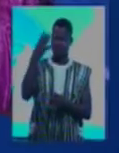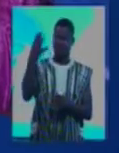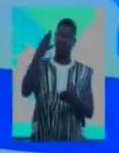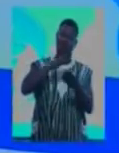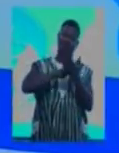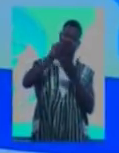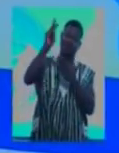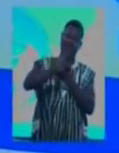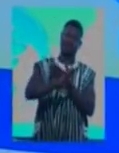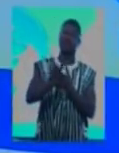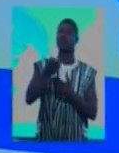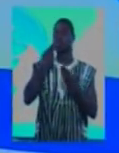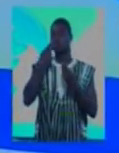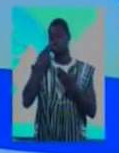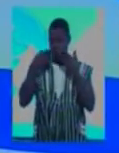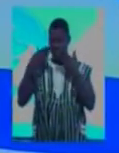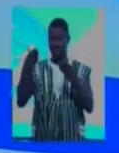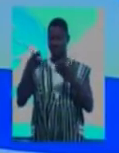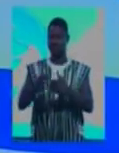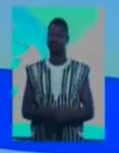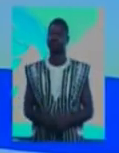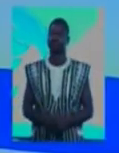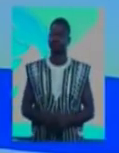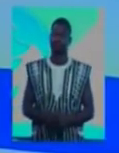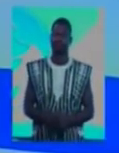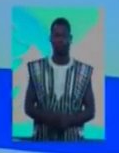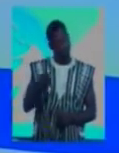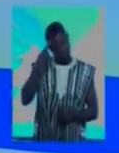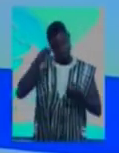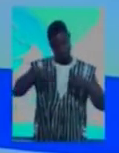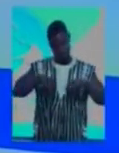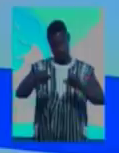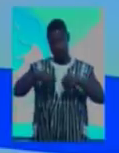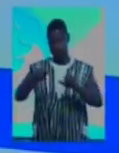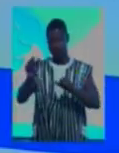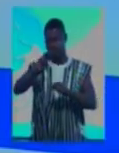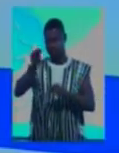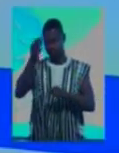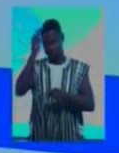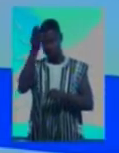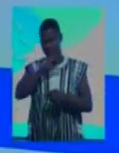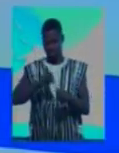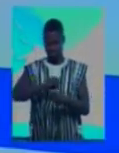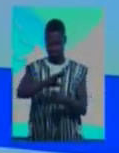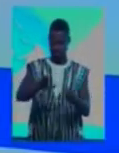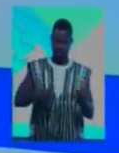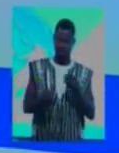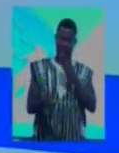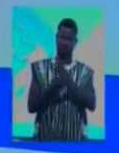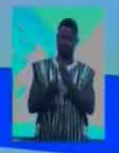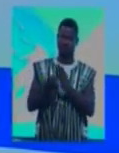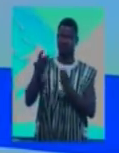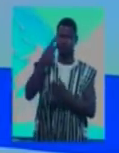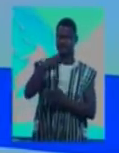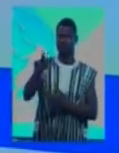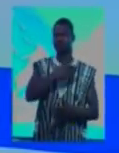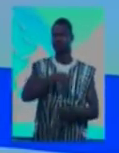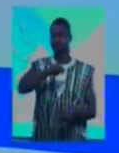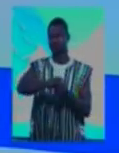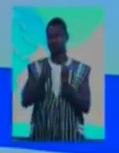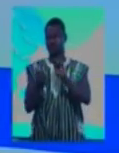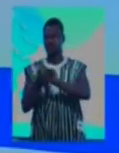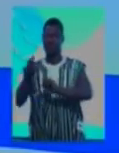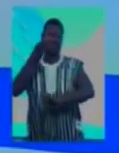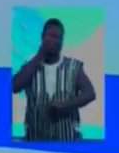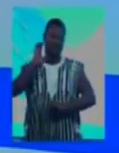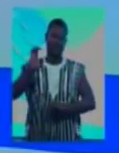novembre. Merci pour la disponibilité. Merci à vous. Et pour la suite du journal, le ministère de l'Environnement, de l'Économie verte et du Changement